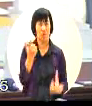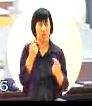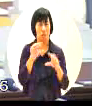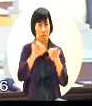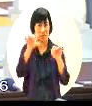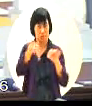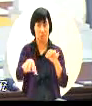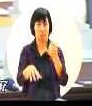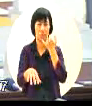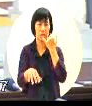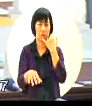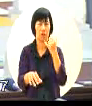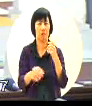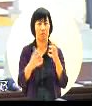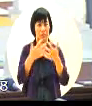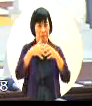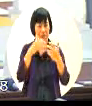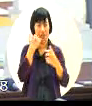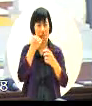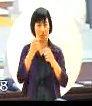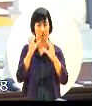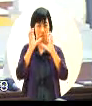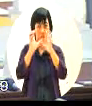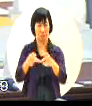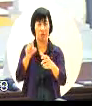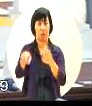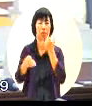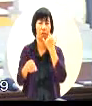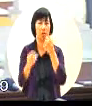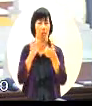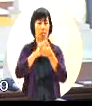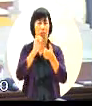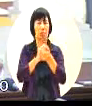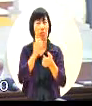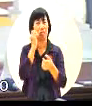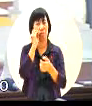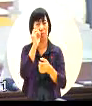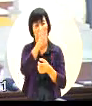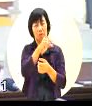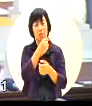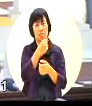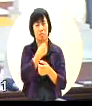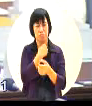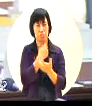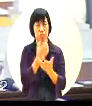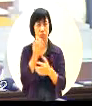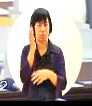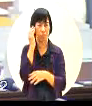该咱机关嘛，使甲失去遐，啊，免阁甲百姓征收土地，啊，免阁去